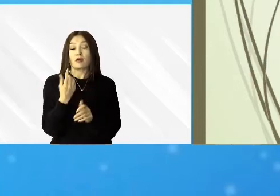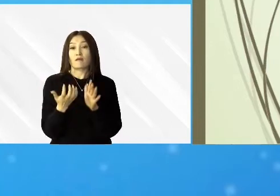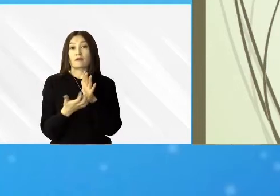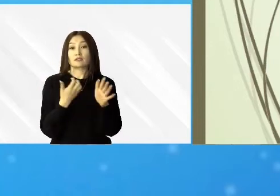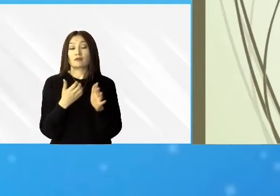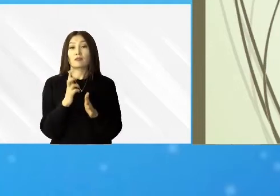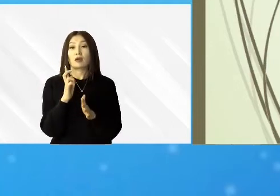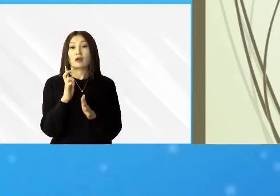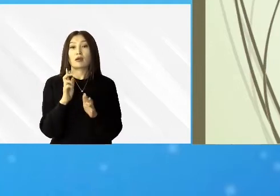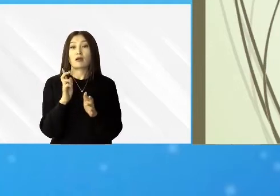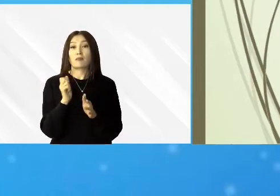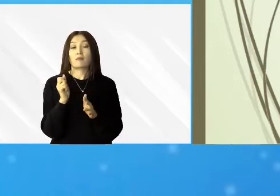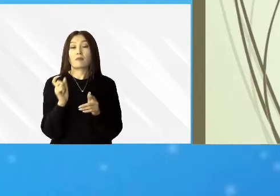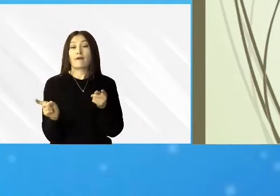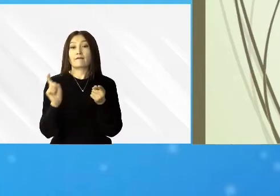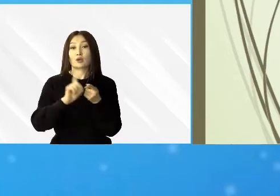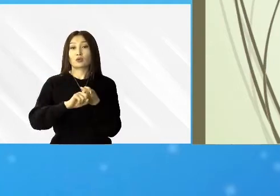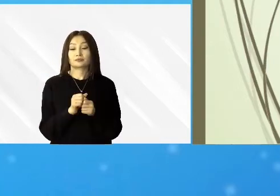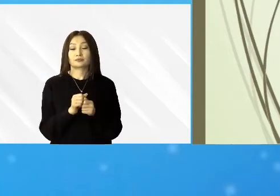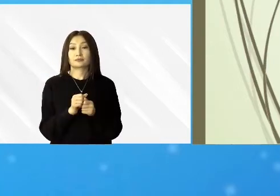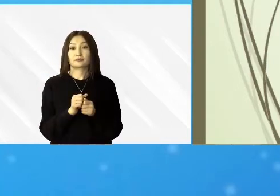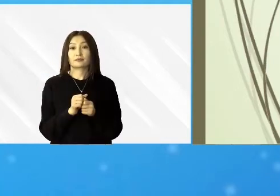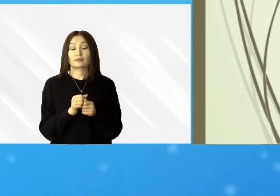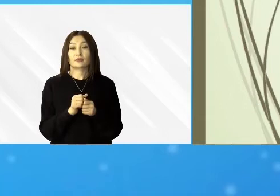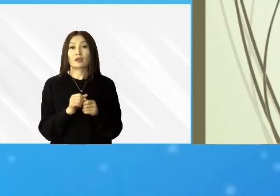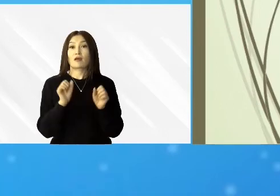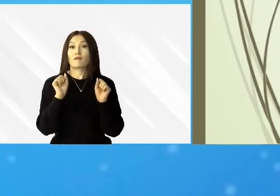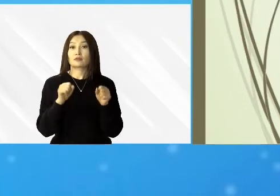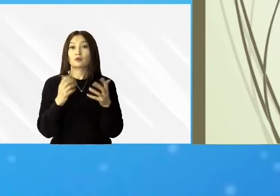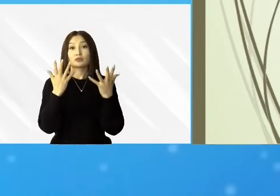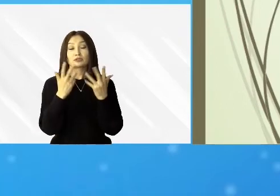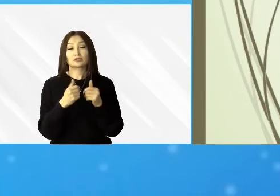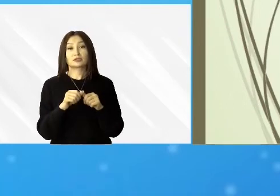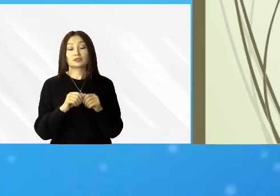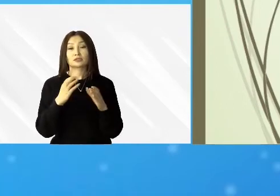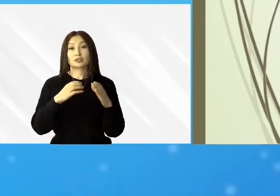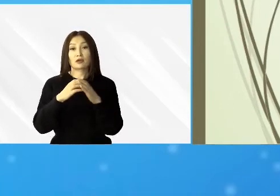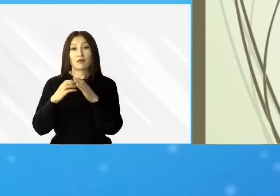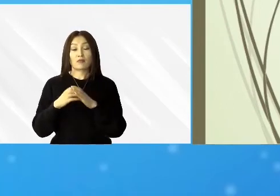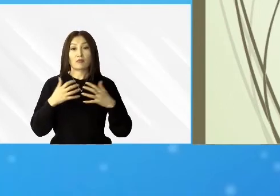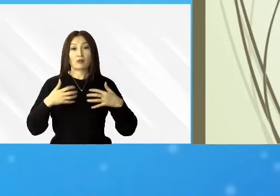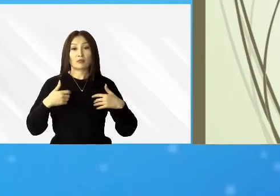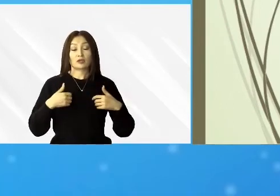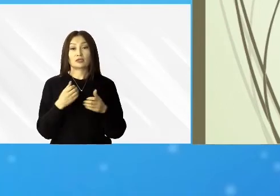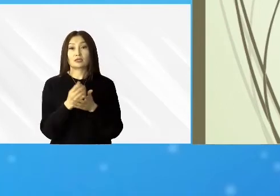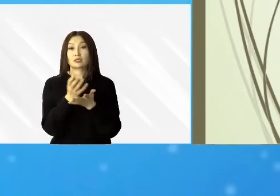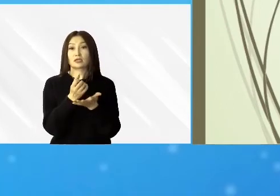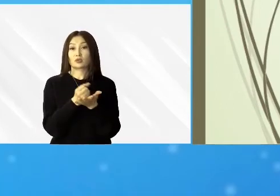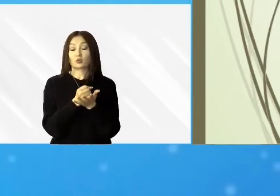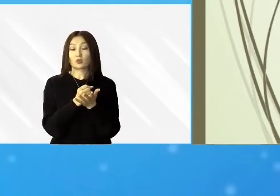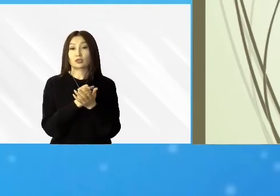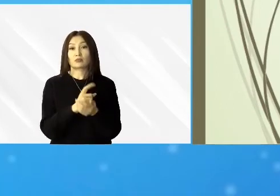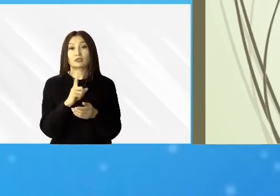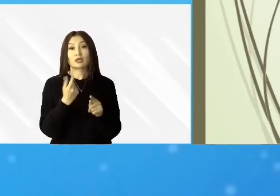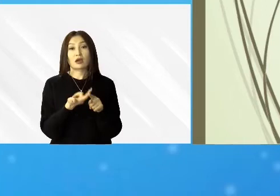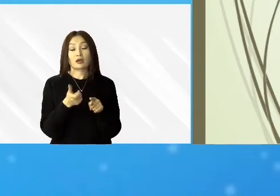вызываемые бактериями, вирусами. Предельно возможная численность популяции определяется ресурсами среды,